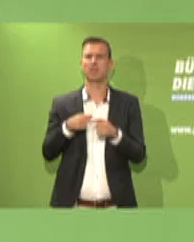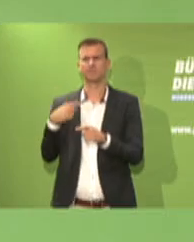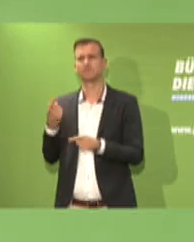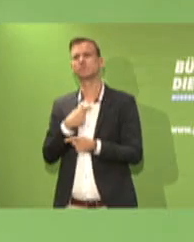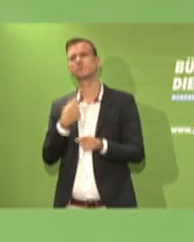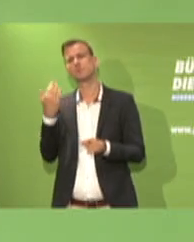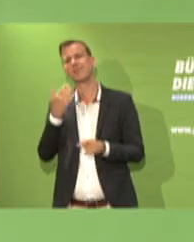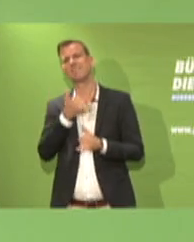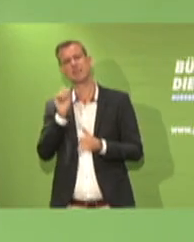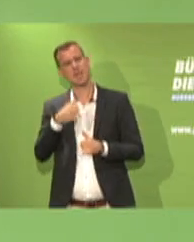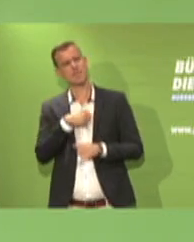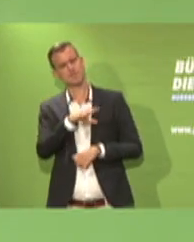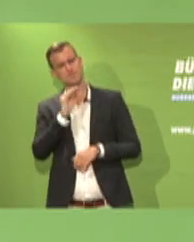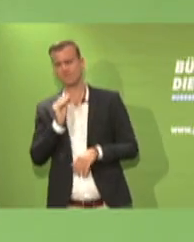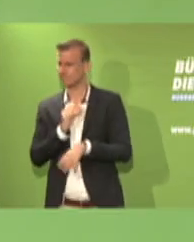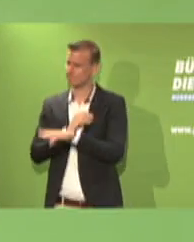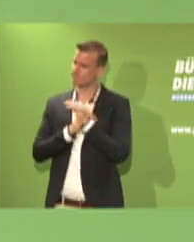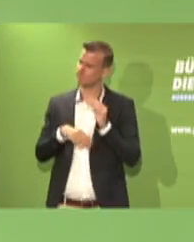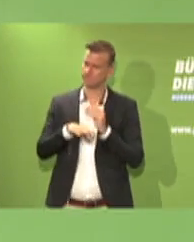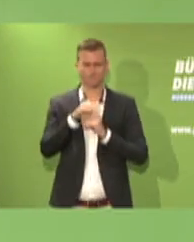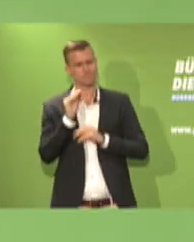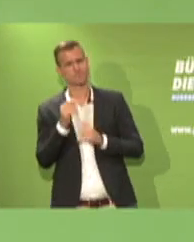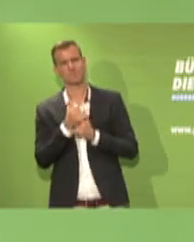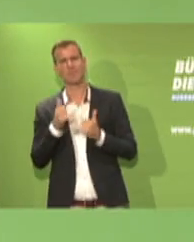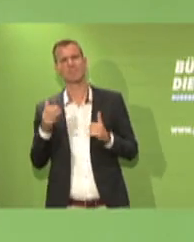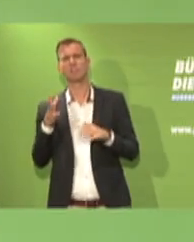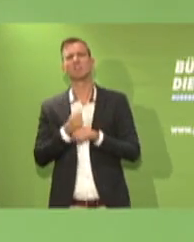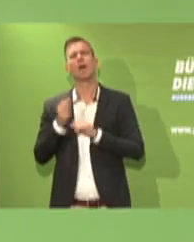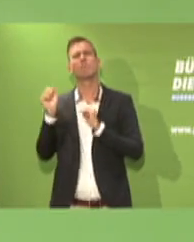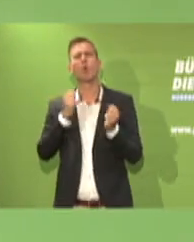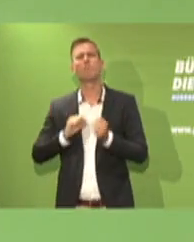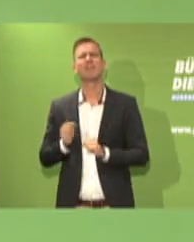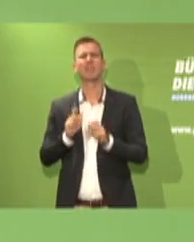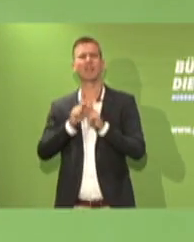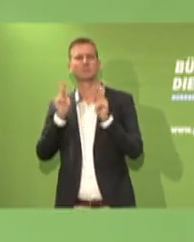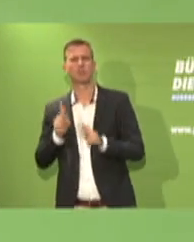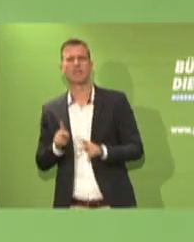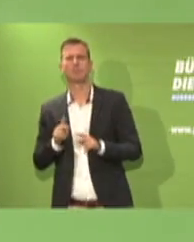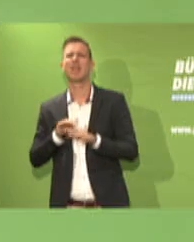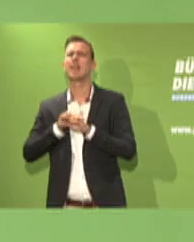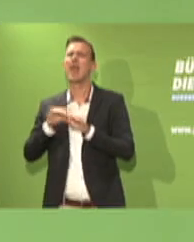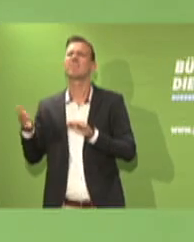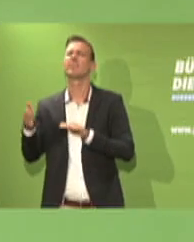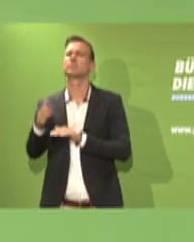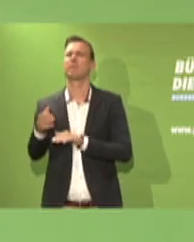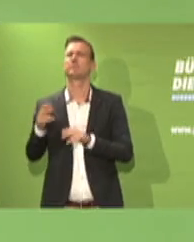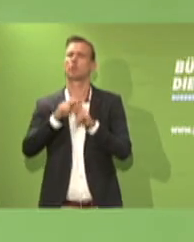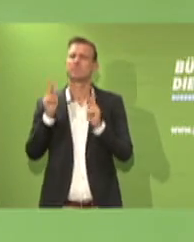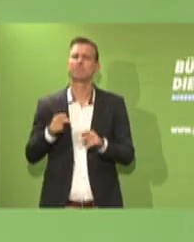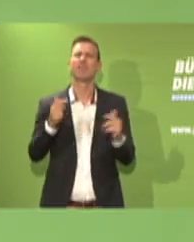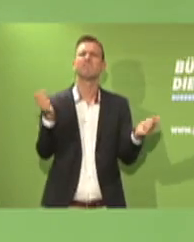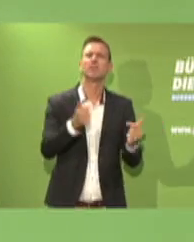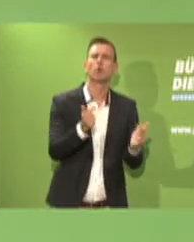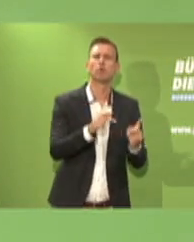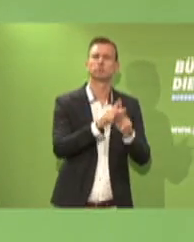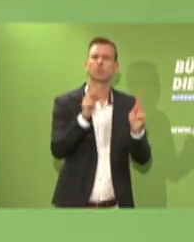wir voneinander abgucken, wie können wir dazu hinkommen, Mobilitätskonzepte, Landwirtschaftskonzepte,